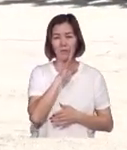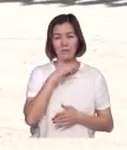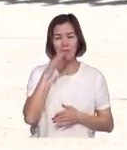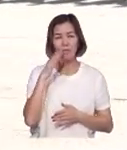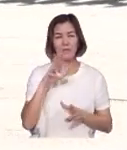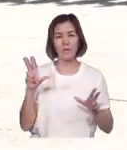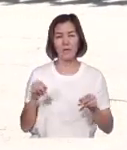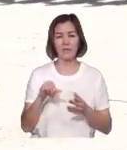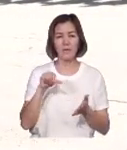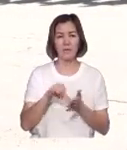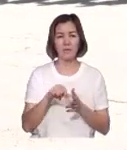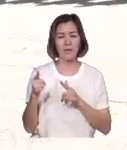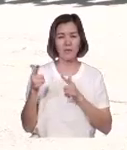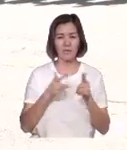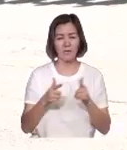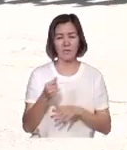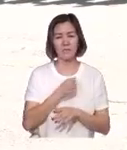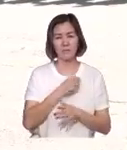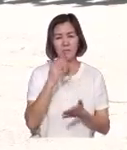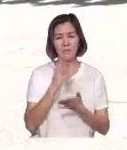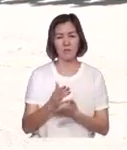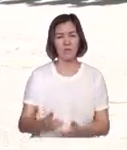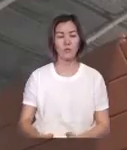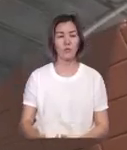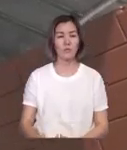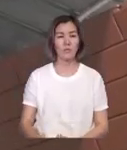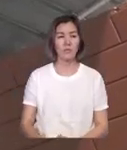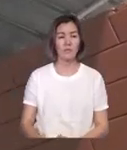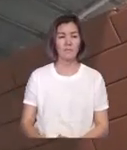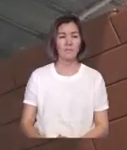ант қабылдауға дайын тұрған сарбаздар.